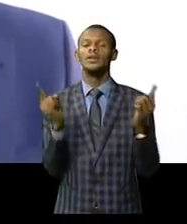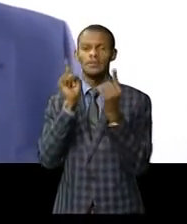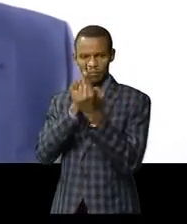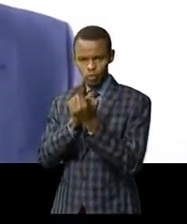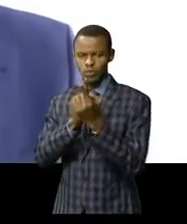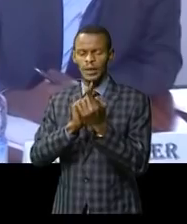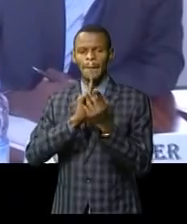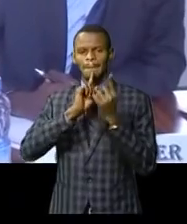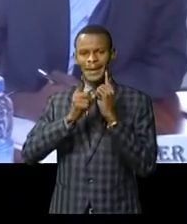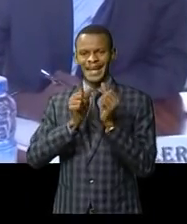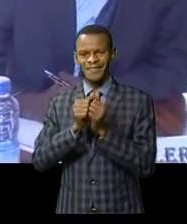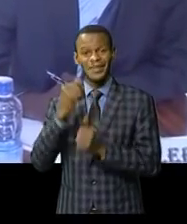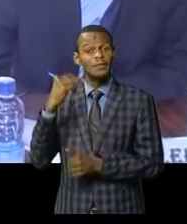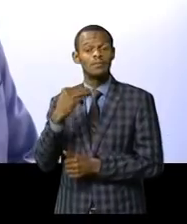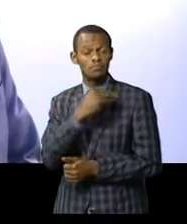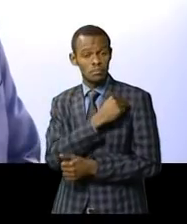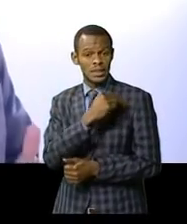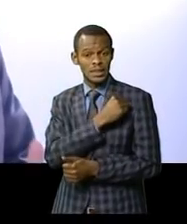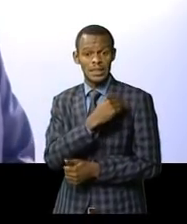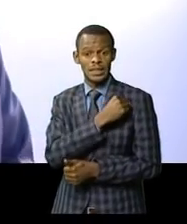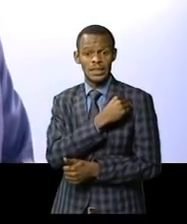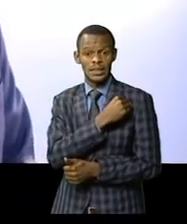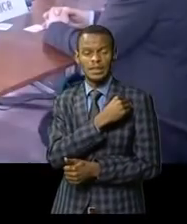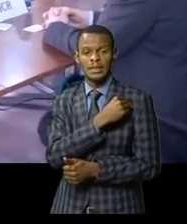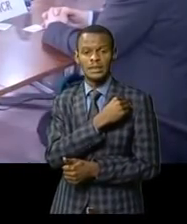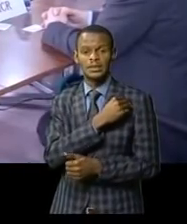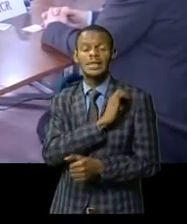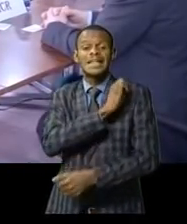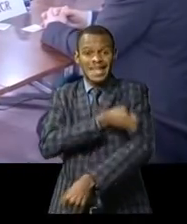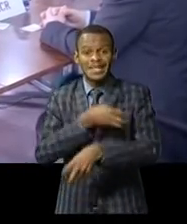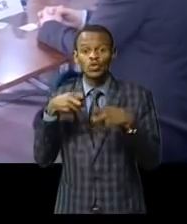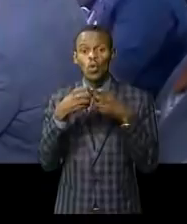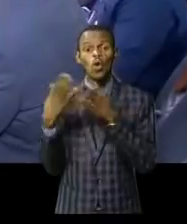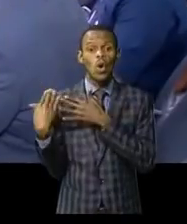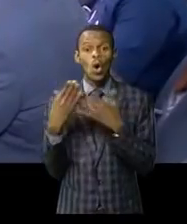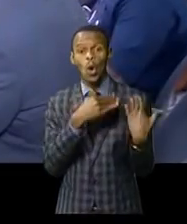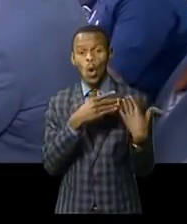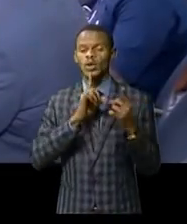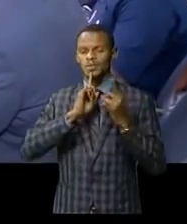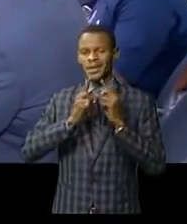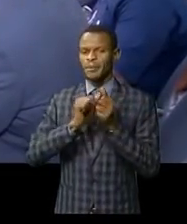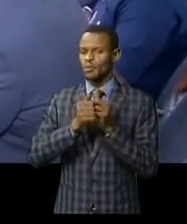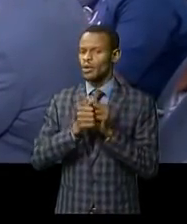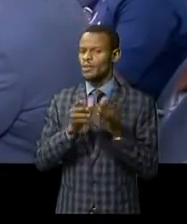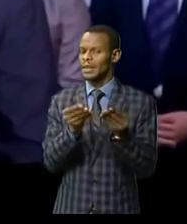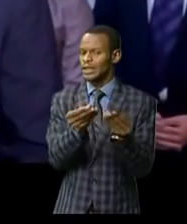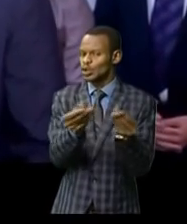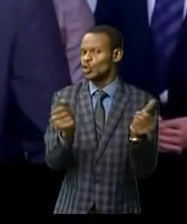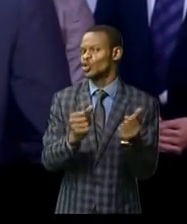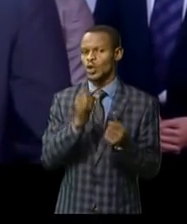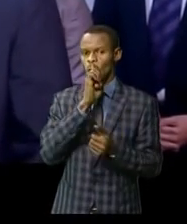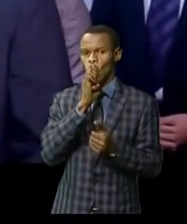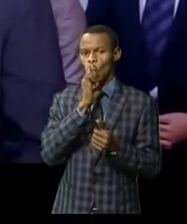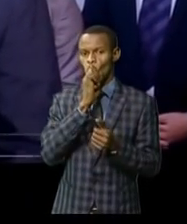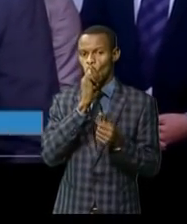projets que compte réaliser le comité international de la Croix-Rouge dans les secteurs de l'eau et de l'électricité. Oui, bien sûr. Nous voulions